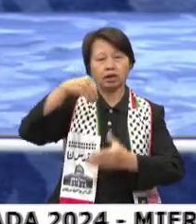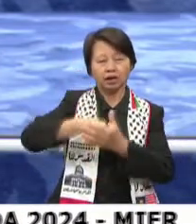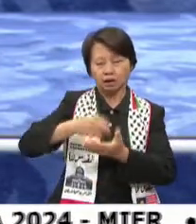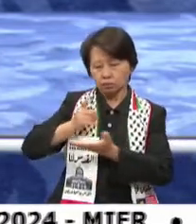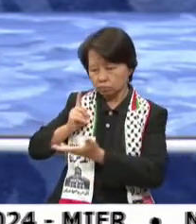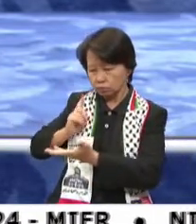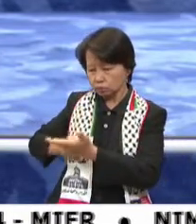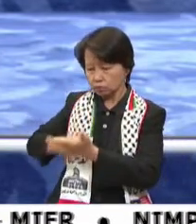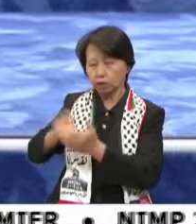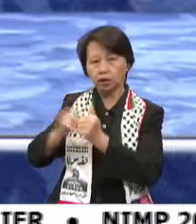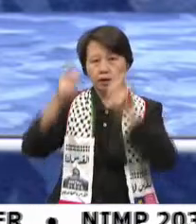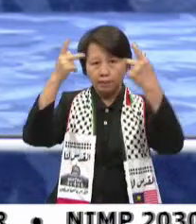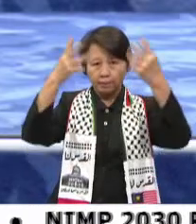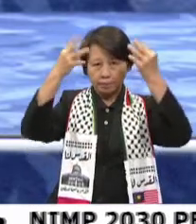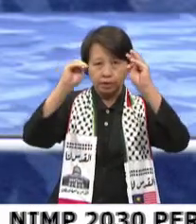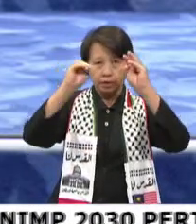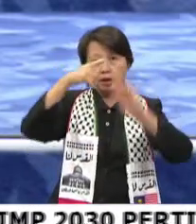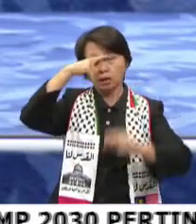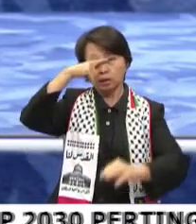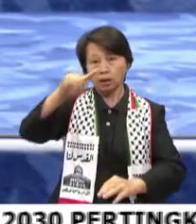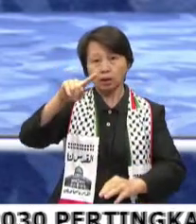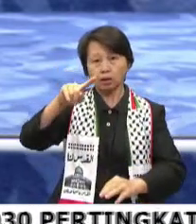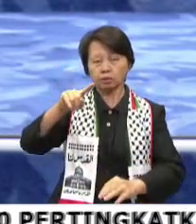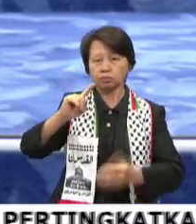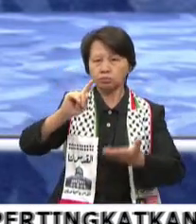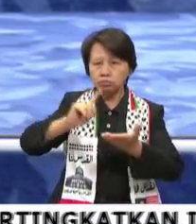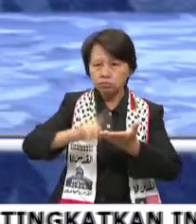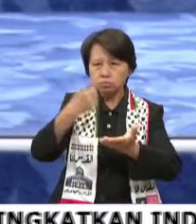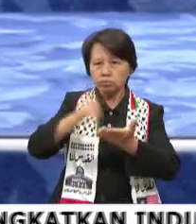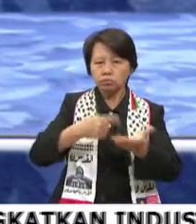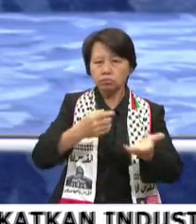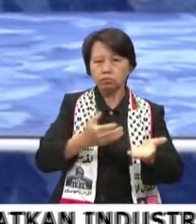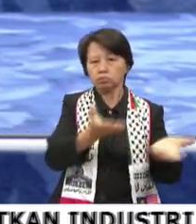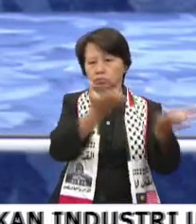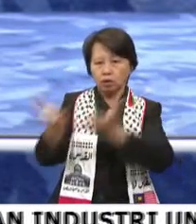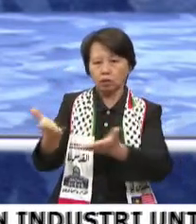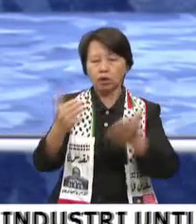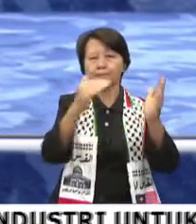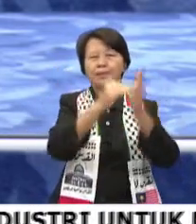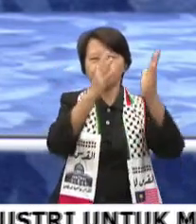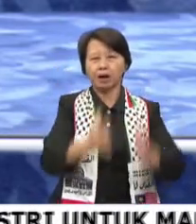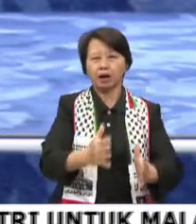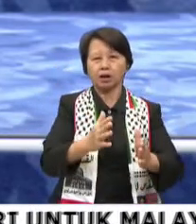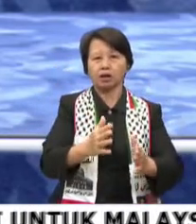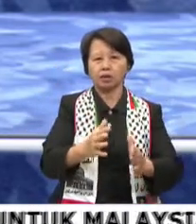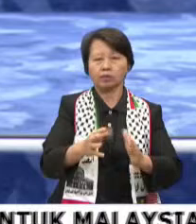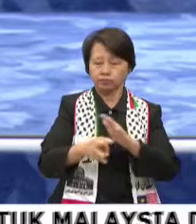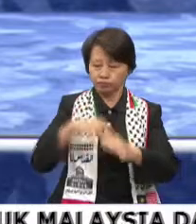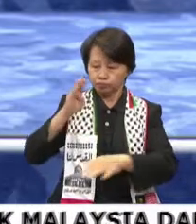dengan Perdana menteri Thailand jarang kita bawa pembangkang